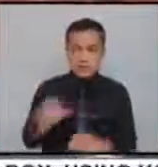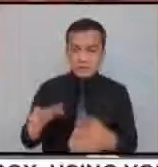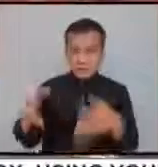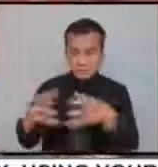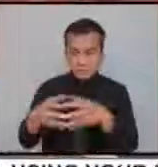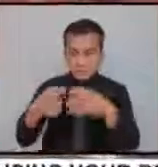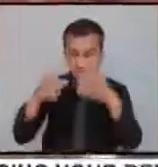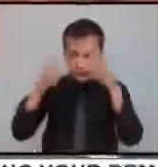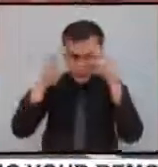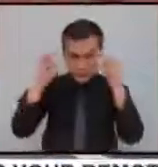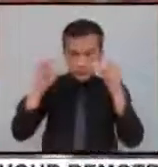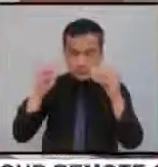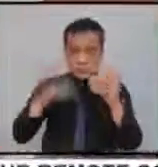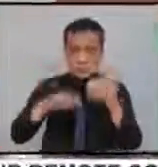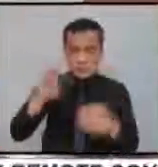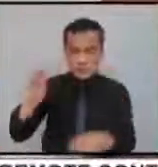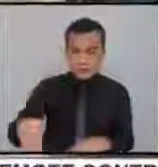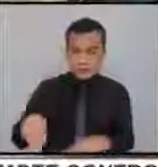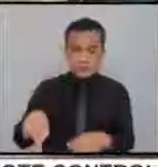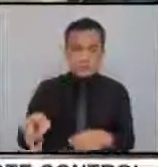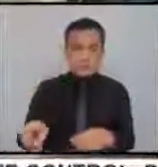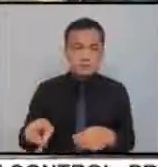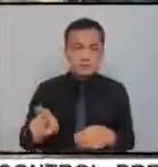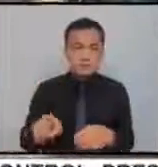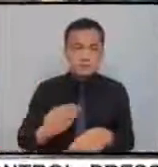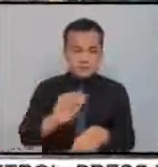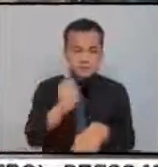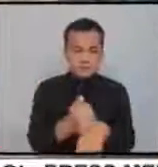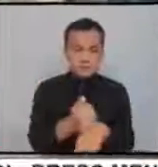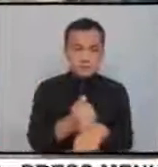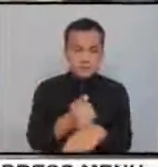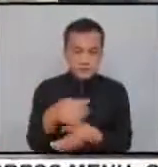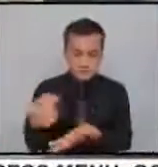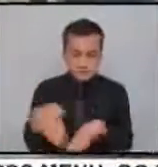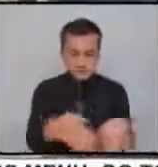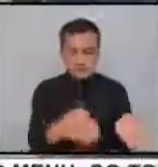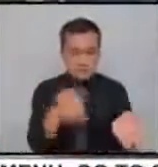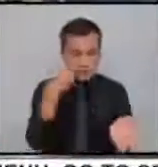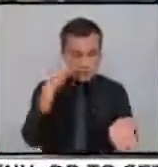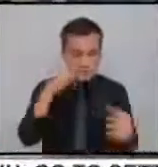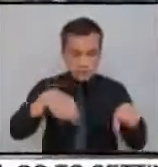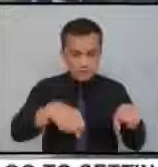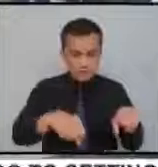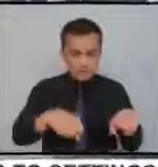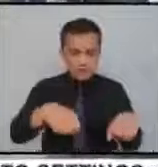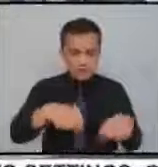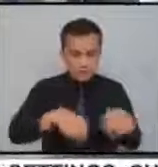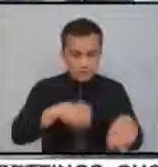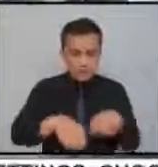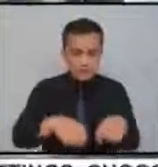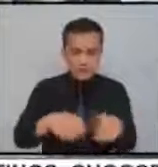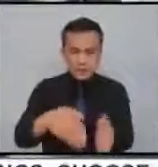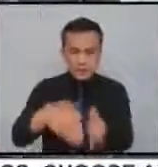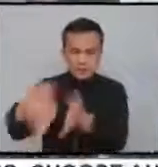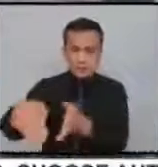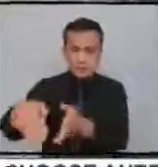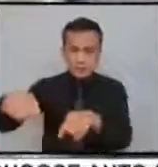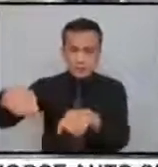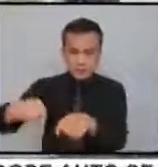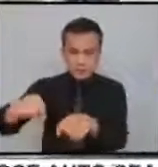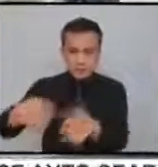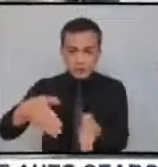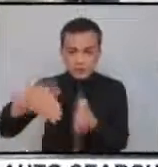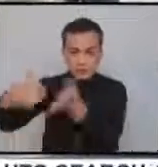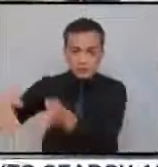Maynila na maglaan na ng mga designated na linya para sa bisikleta, motorsiklo at PUV para nga maiwasan